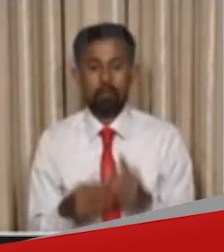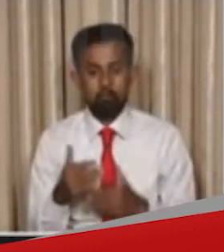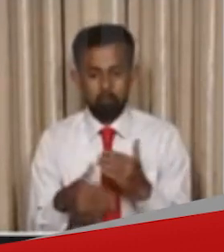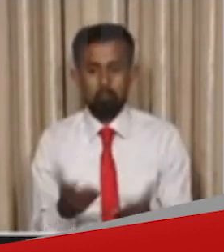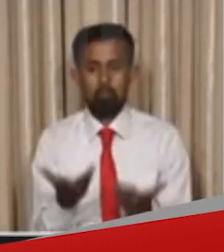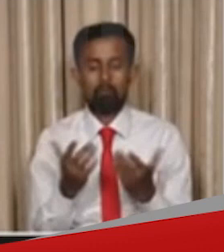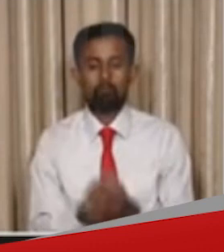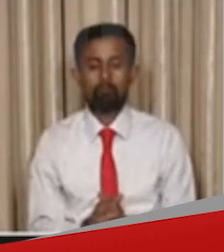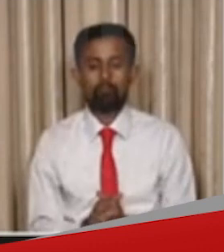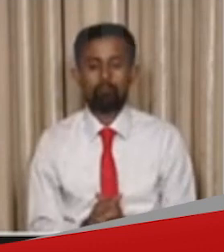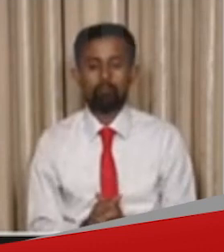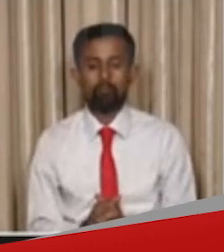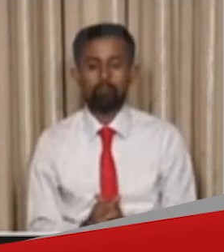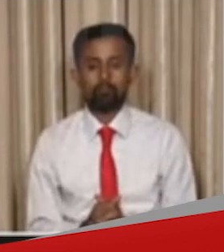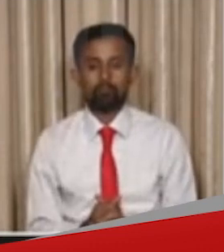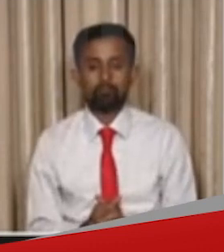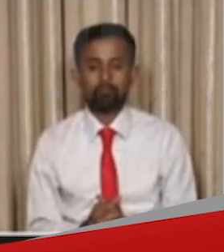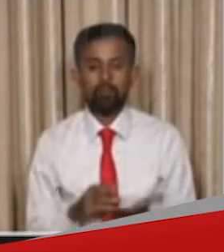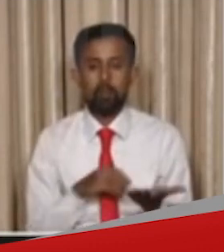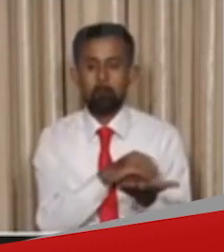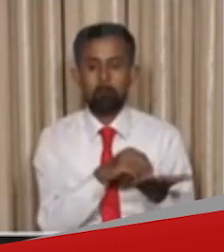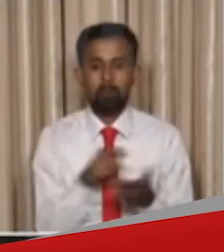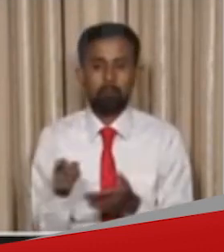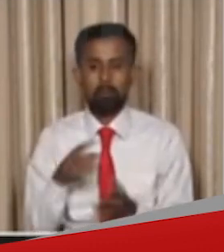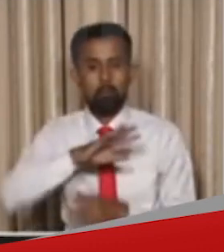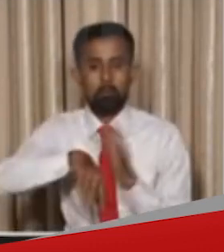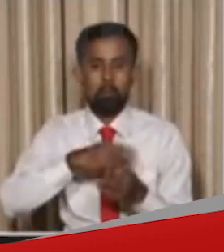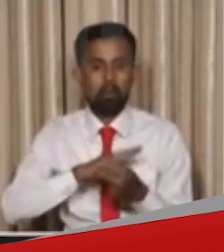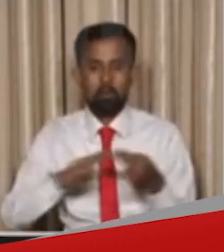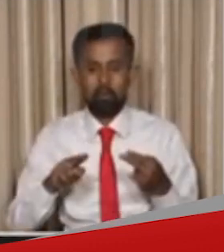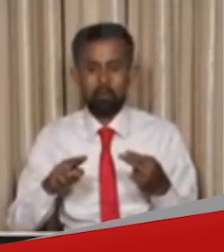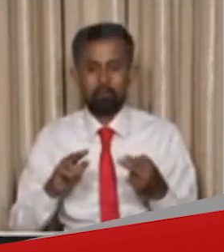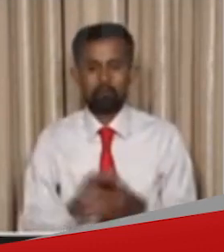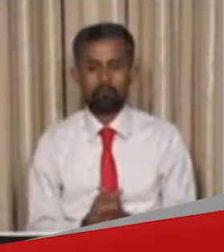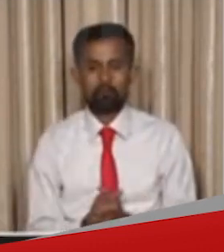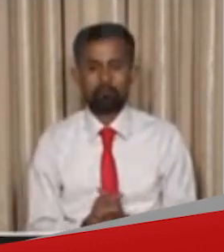සුතේ, බොහොම සුතේ. මේ පොහොර එකයි මේකයි පටල ගන්න එපා කෘෂිකර්මයේ දෙකේකට.